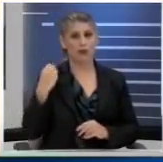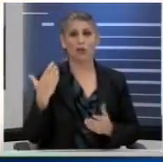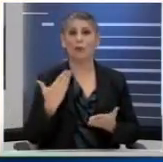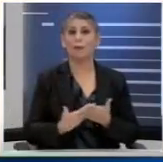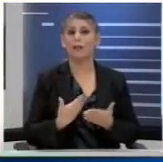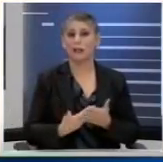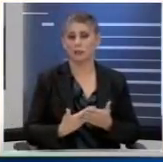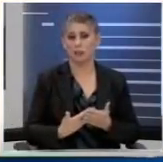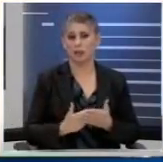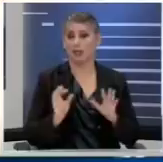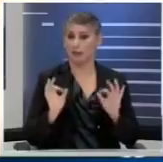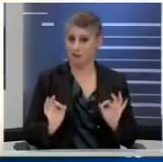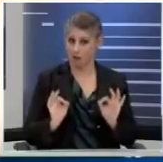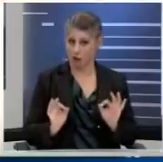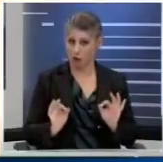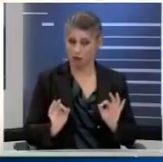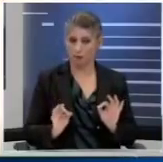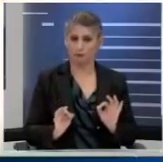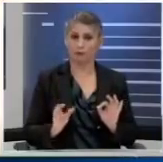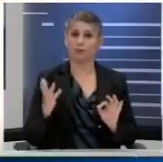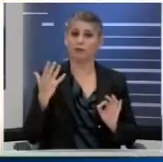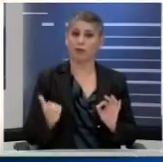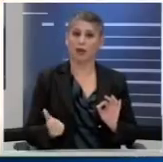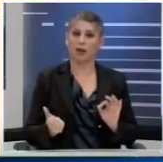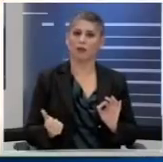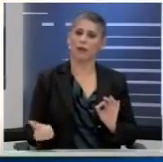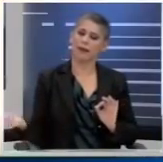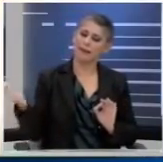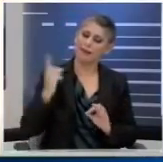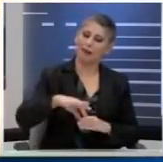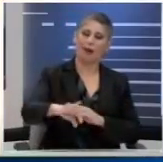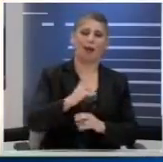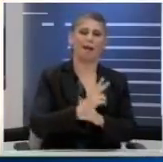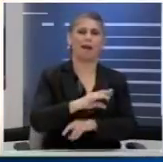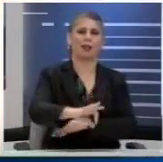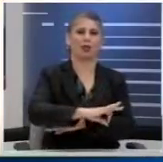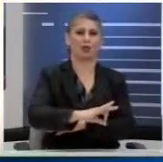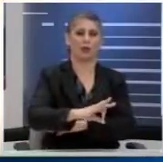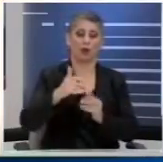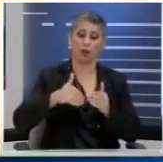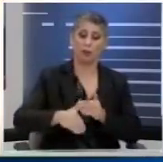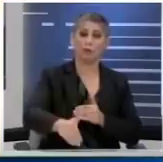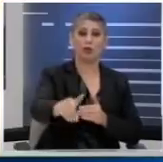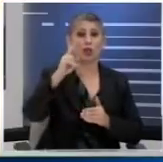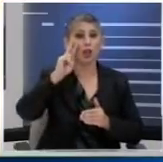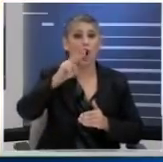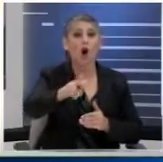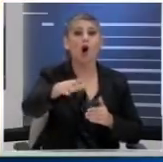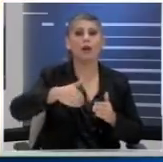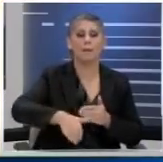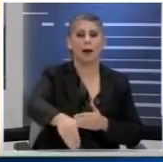επιχειρήματα. Και βεβαίως έχουμε και εναλλακτικό σχέδιο και προοπτική και όραμα